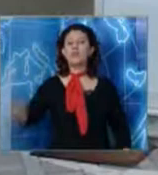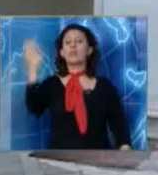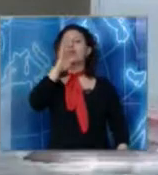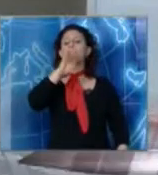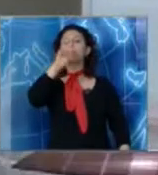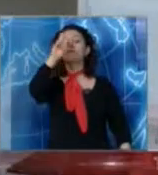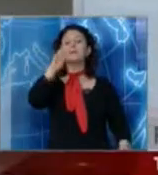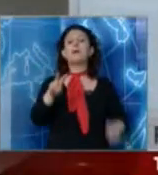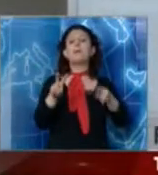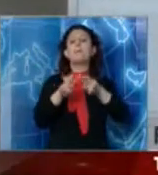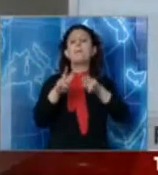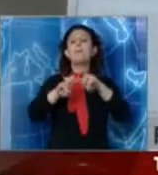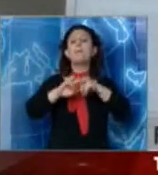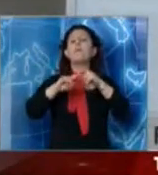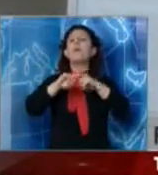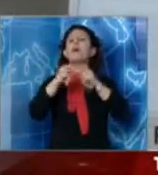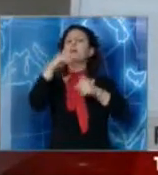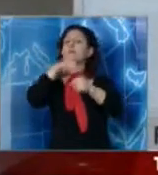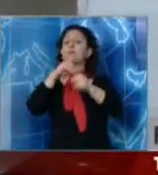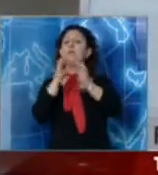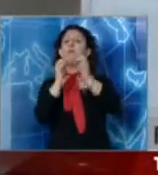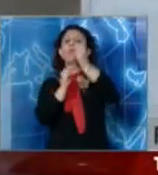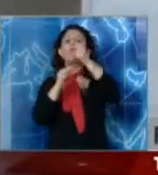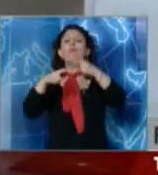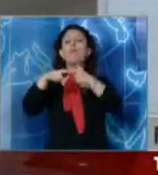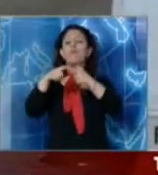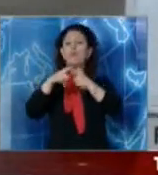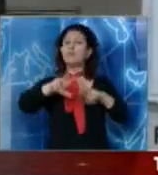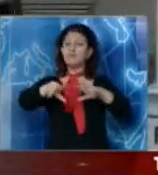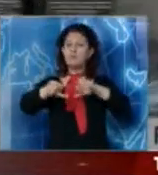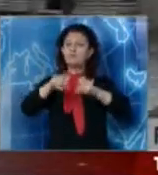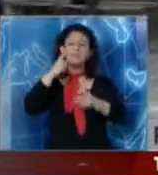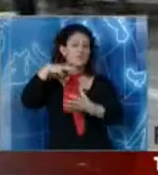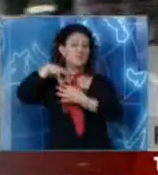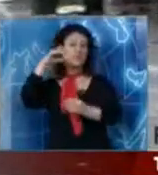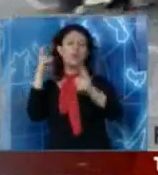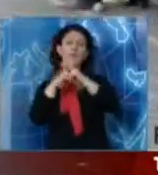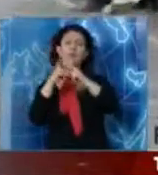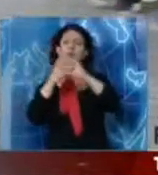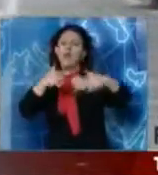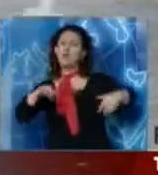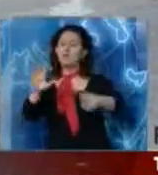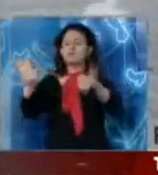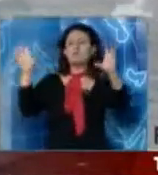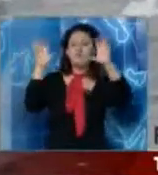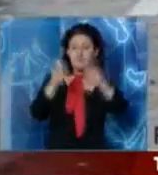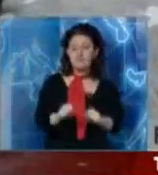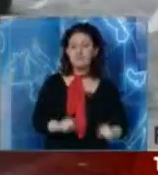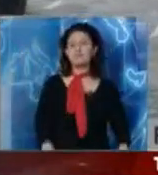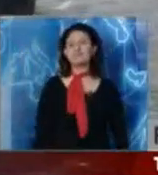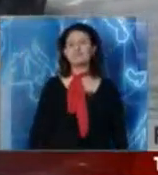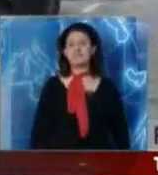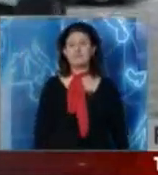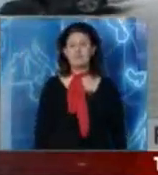İzmit'in 28 Haziran mahallesinde bulunan büfeden dolandırıcılık yapan bir kişi polis ekipleri tarafından yakalanarak gözaltına alındı.